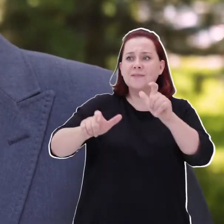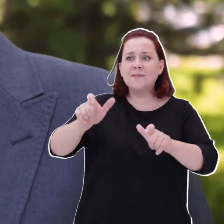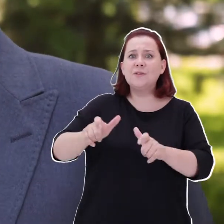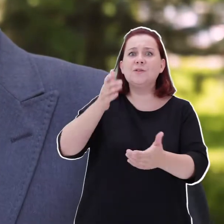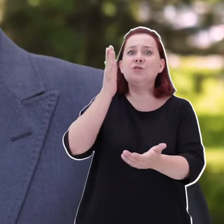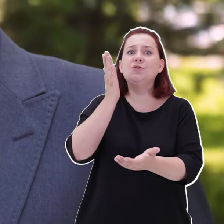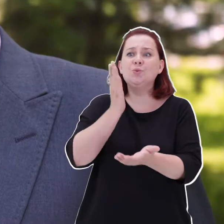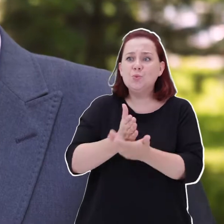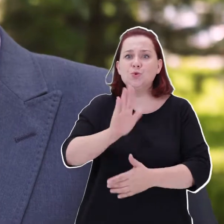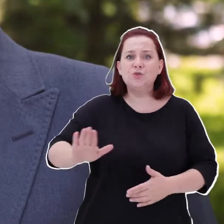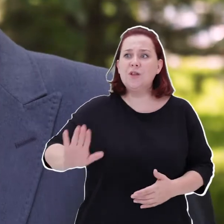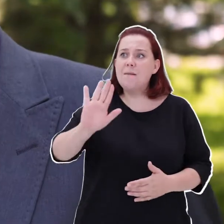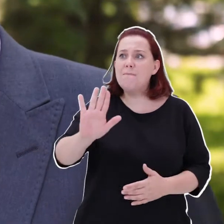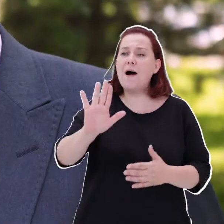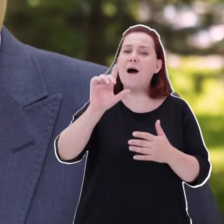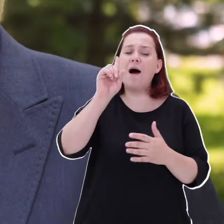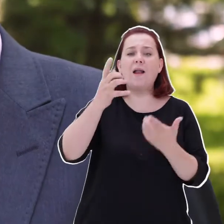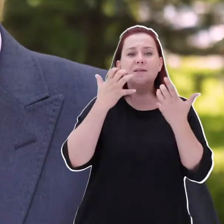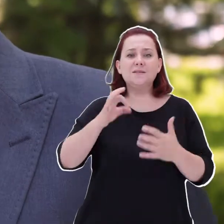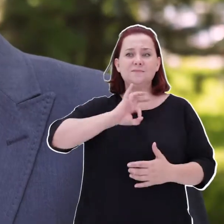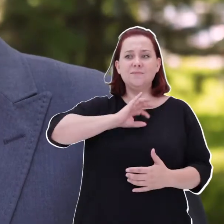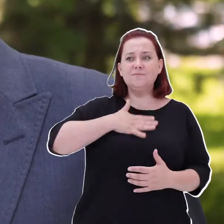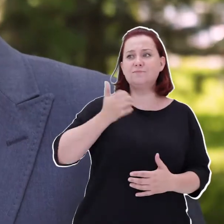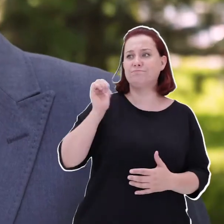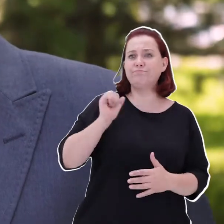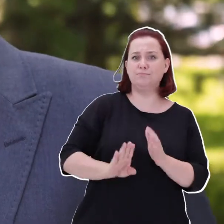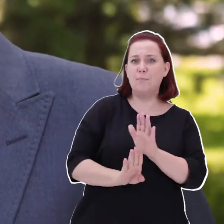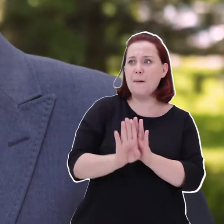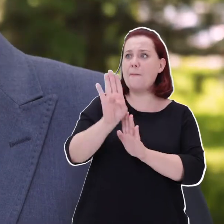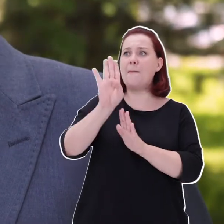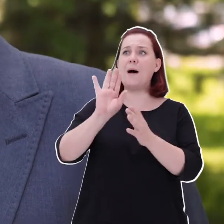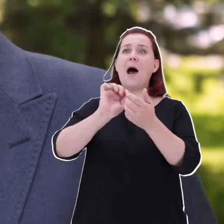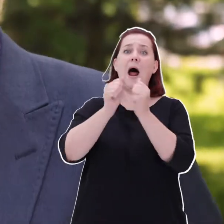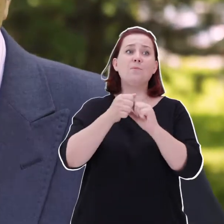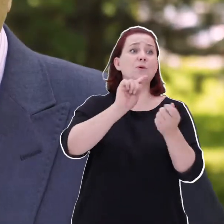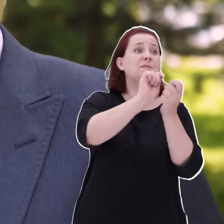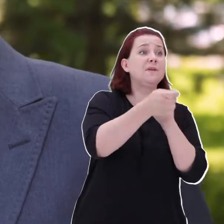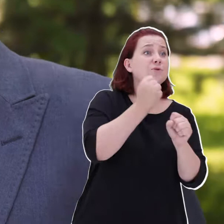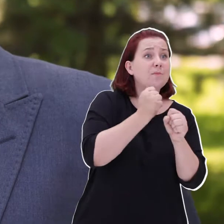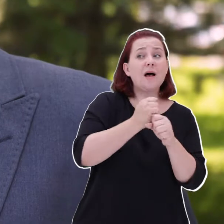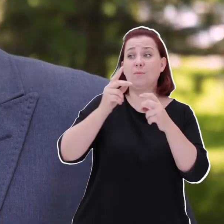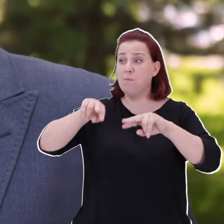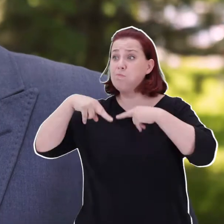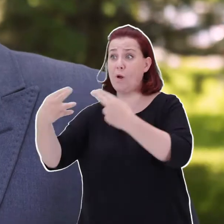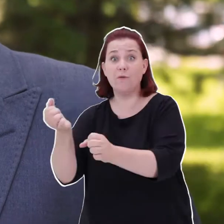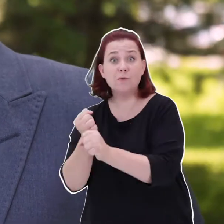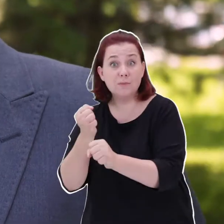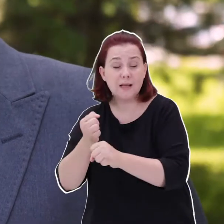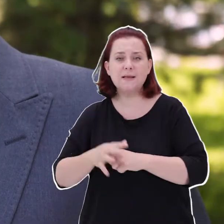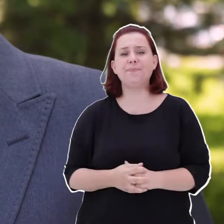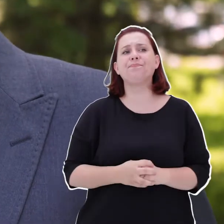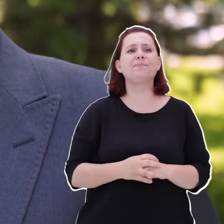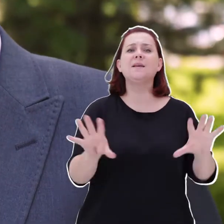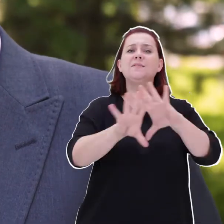mają już dzieci, ale chciałyby podnieść swoje kwalifikacje zawodowe, albo zmienić pracę, albo powrócić na rynek pracy.